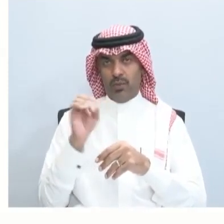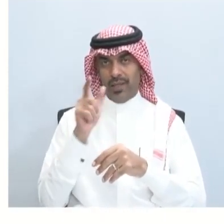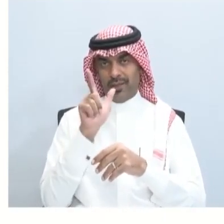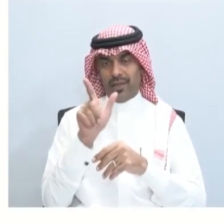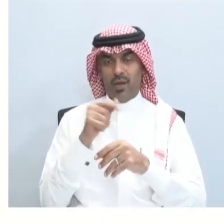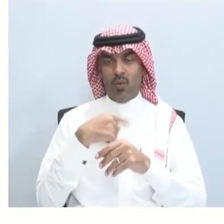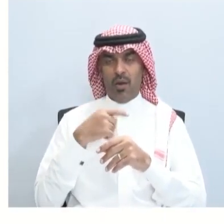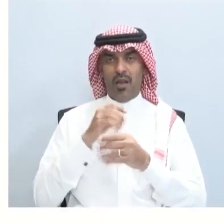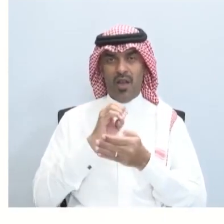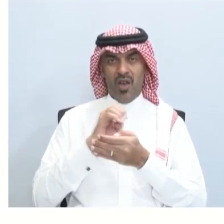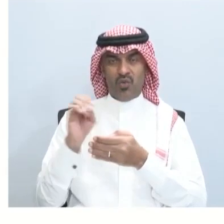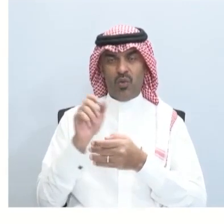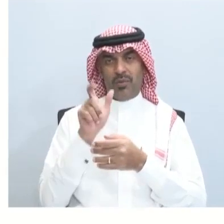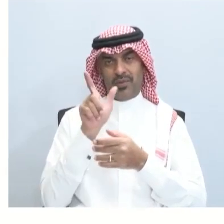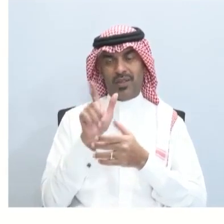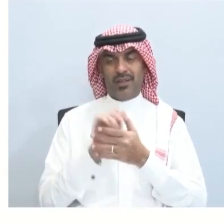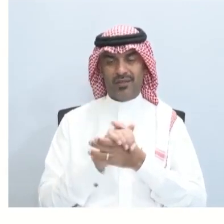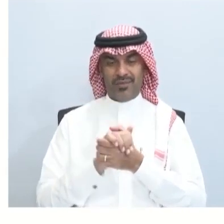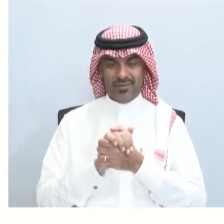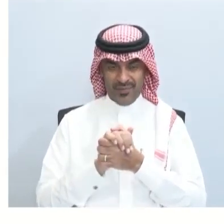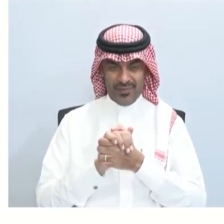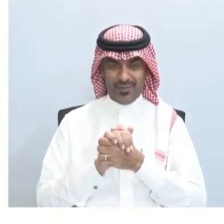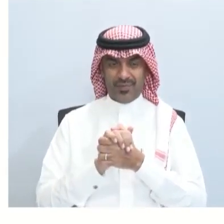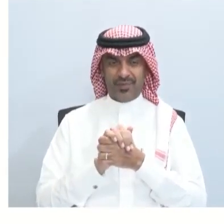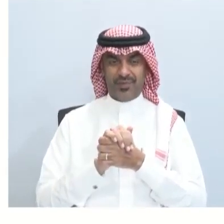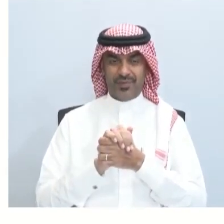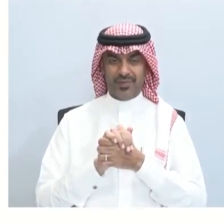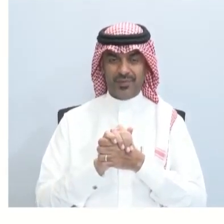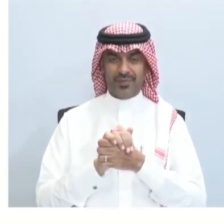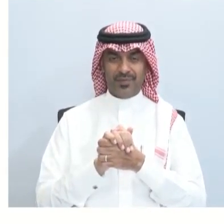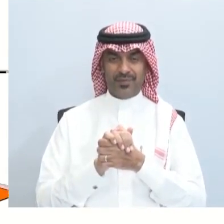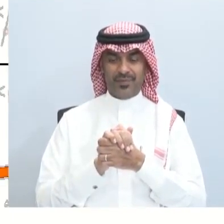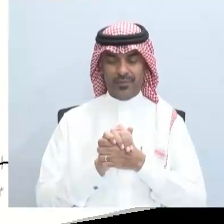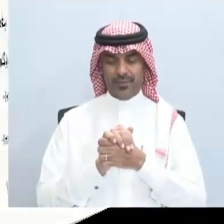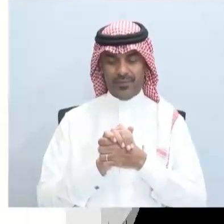وحلنا صحيح الجمله صحيحه وحلنا صحيح